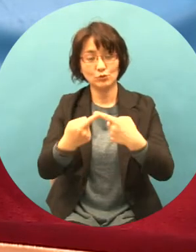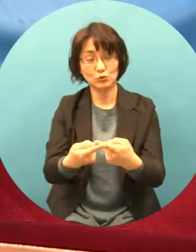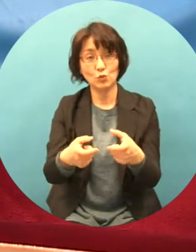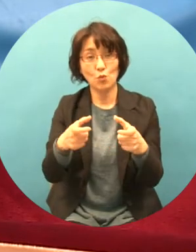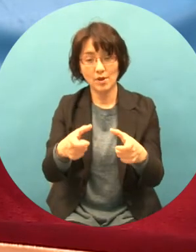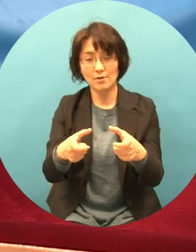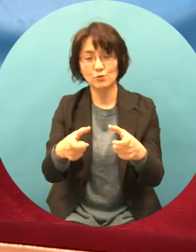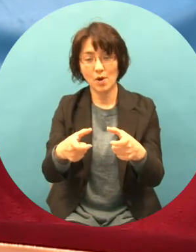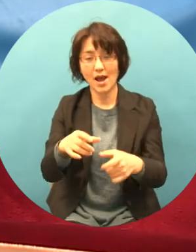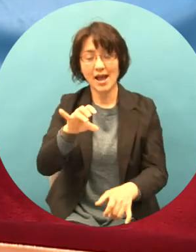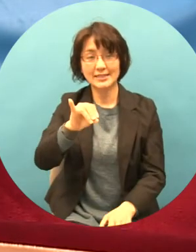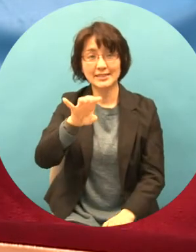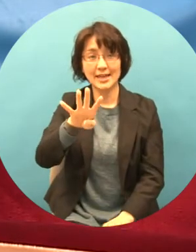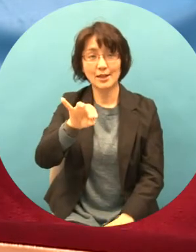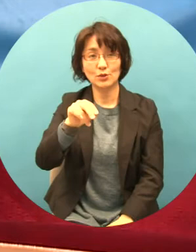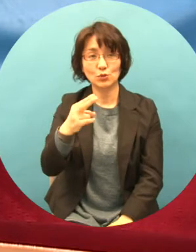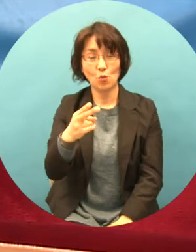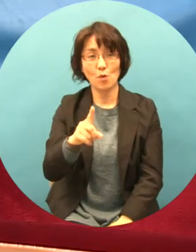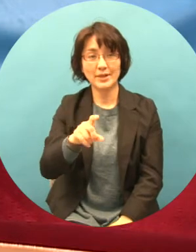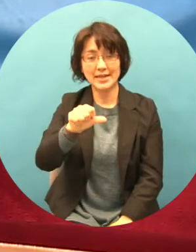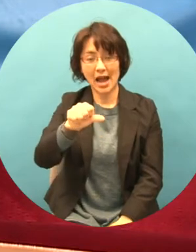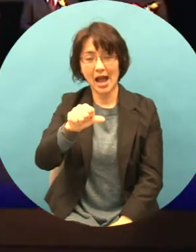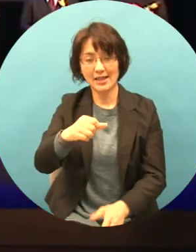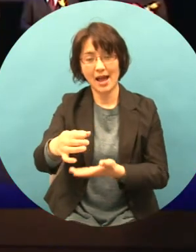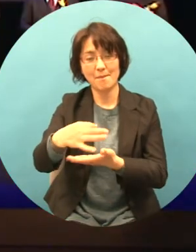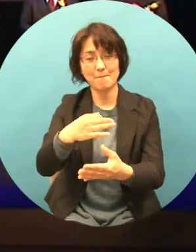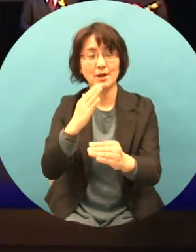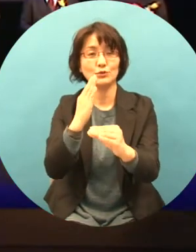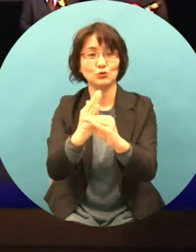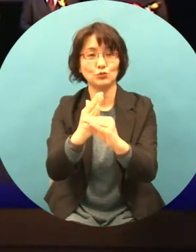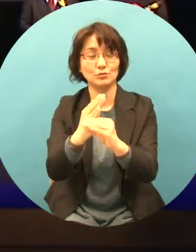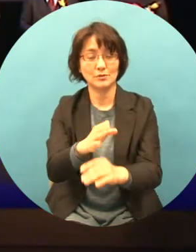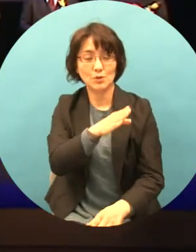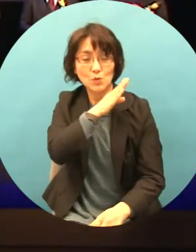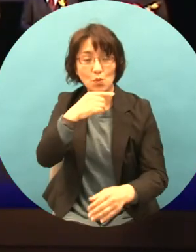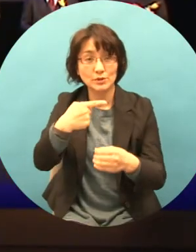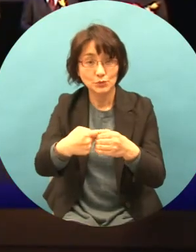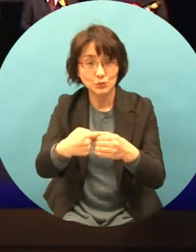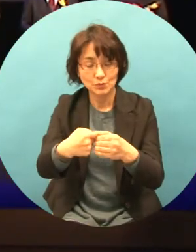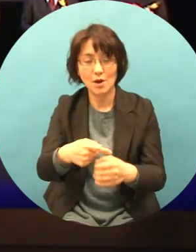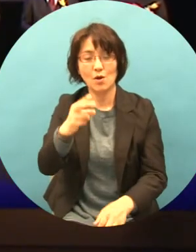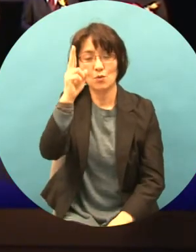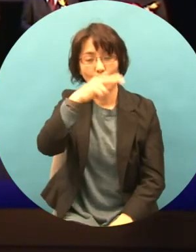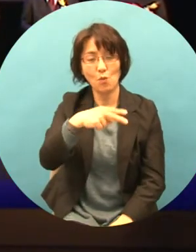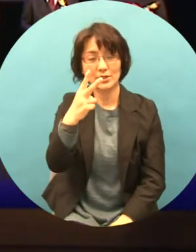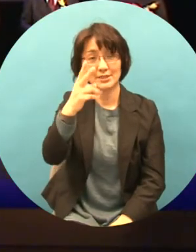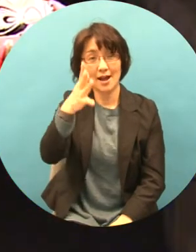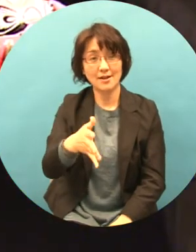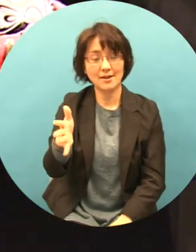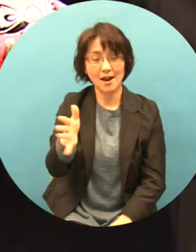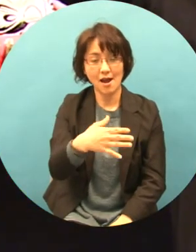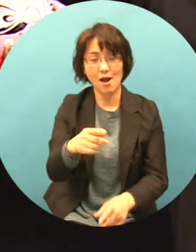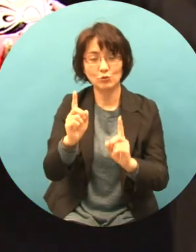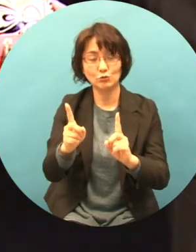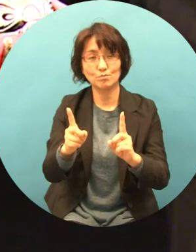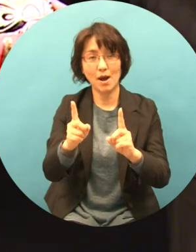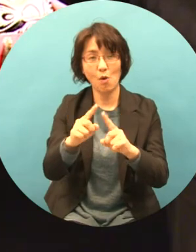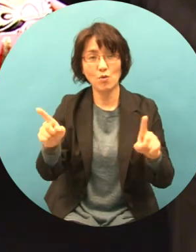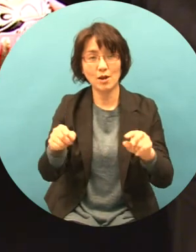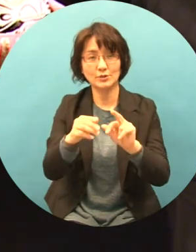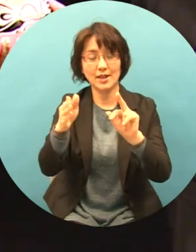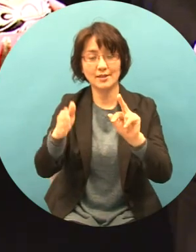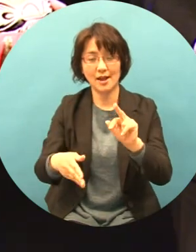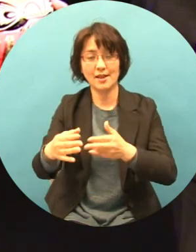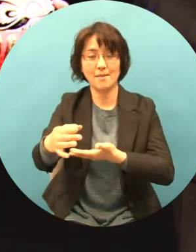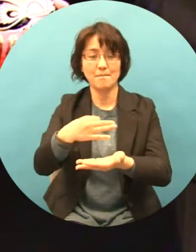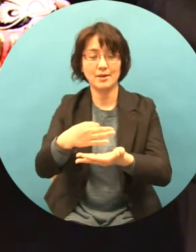はただいまチケットピアで販売しておりまして、当日も群馬音楽センターで午後2時半から販売いたします。